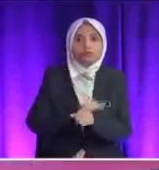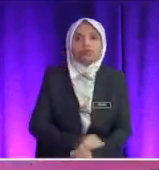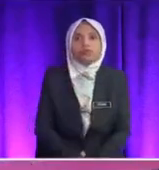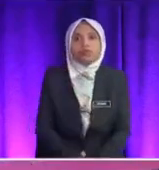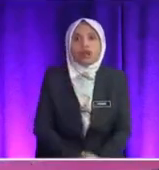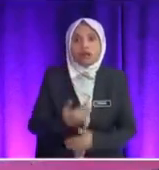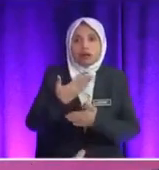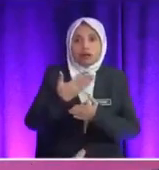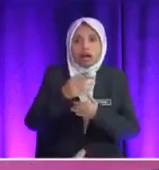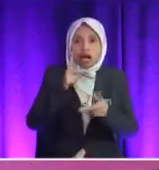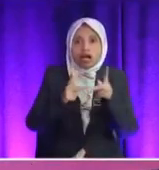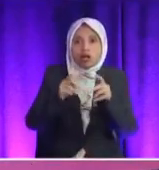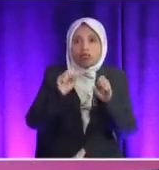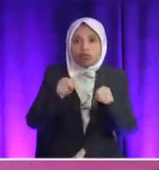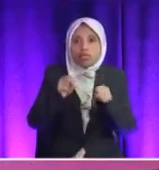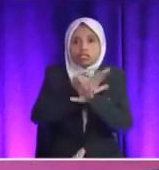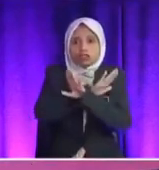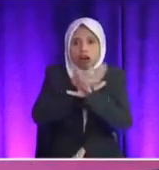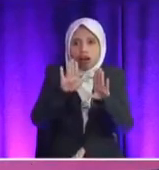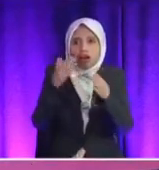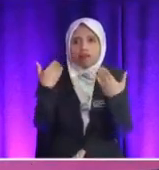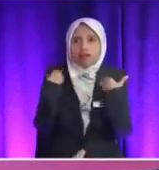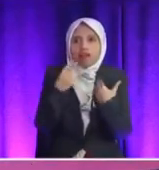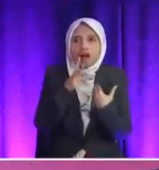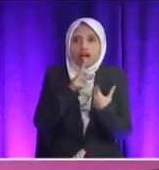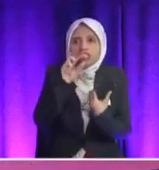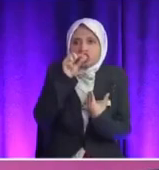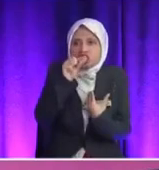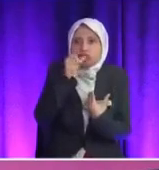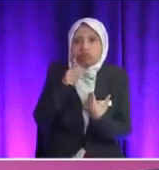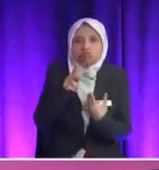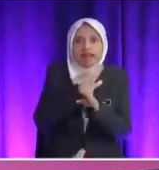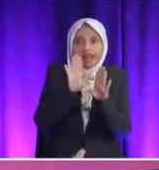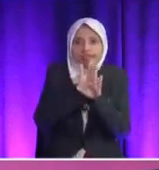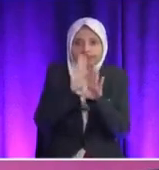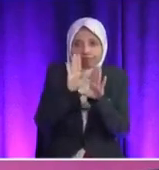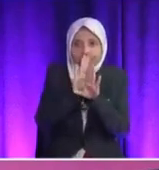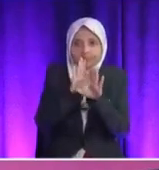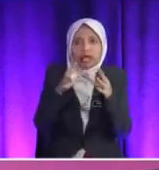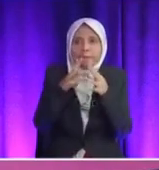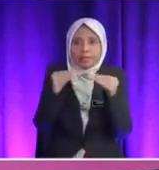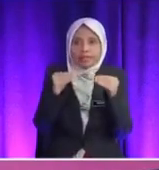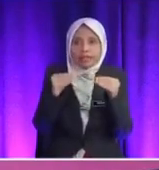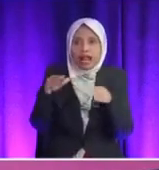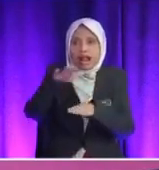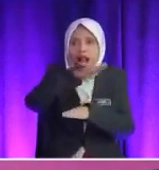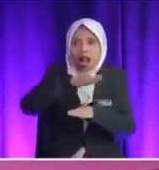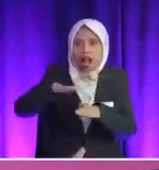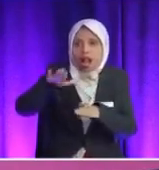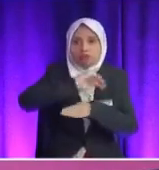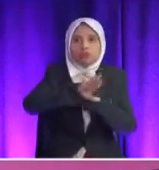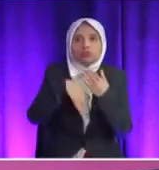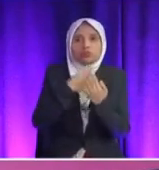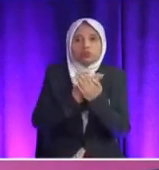kalau boleh ngak ada yg kasih nih ah Q The Block pembukaan mulut